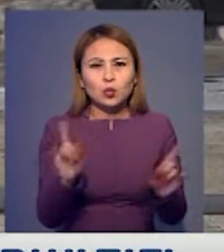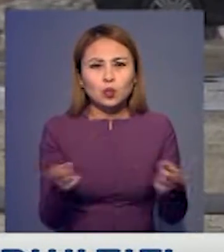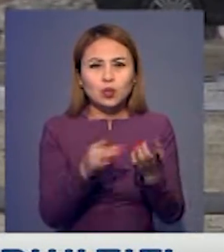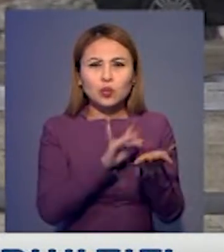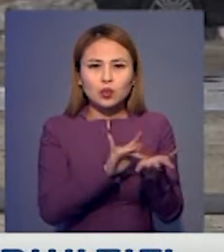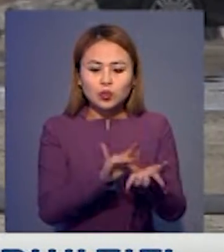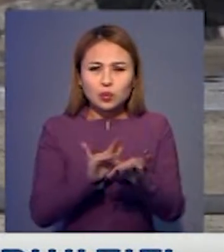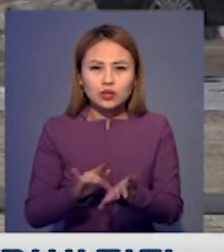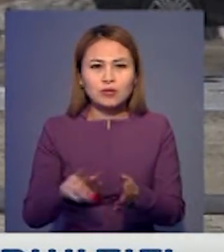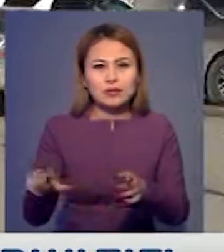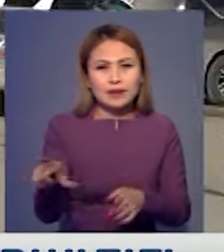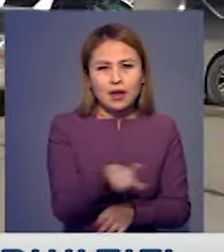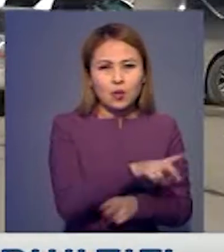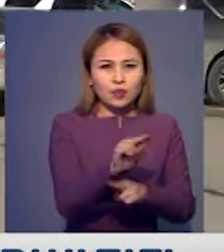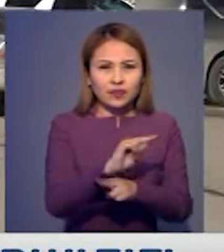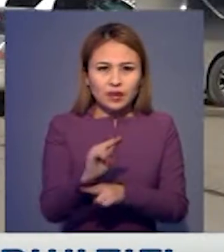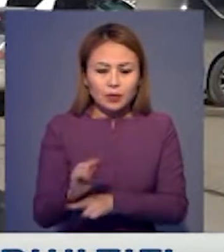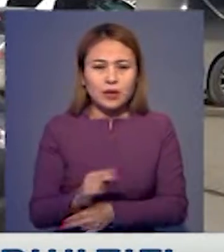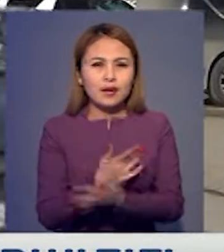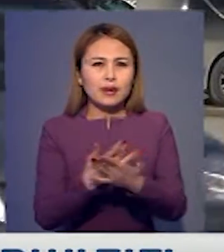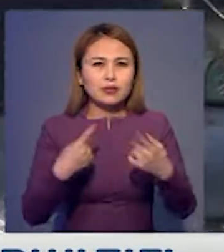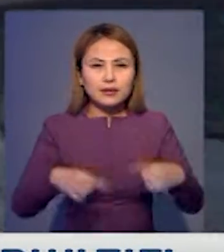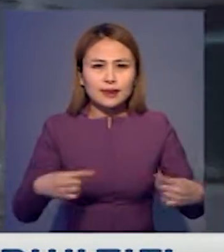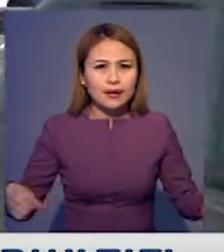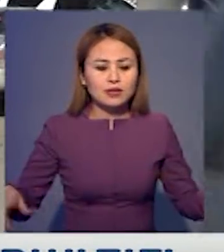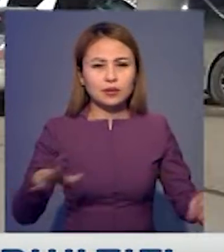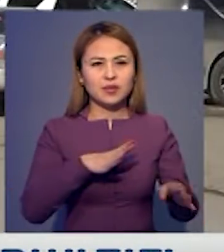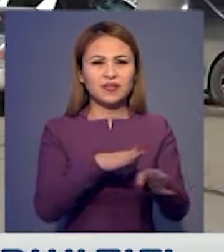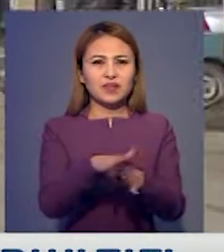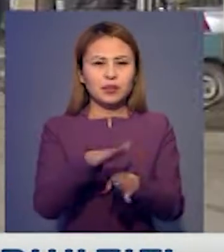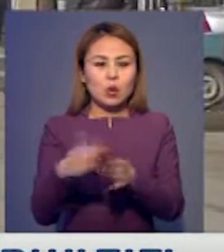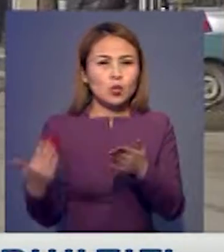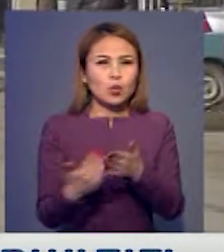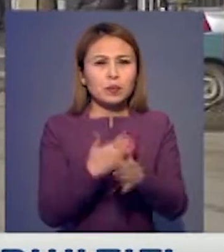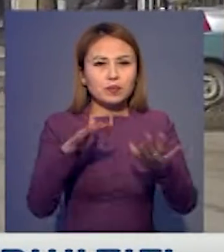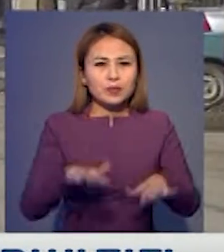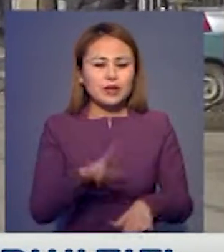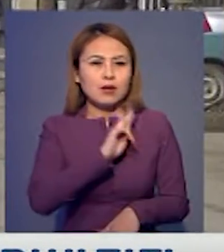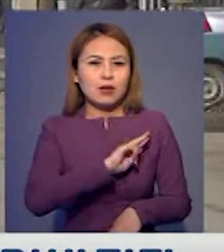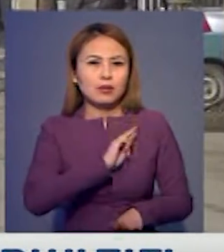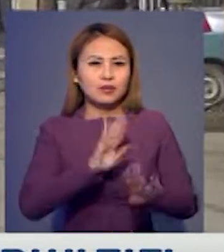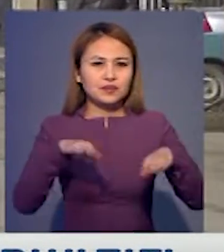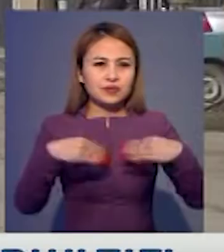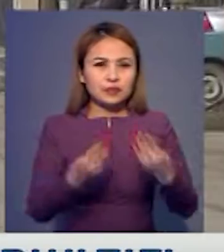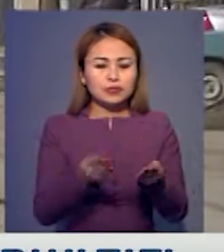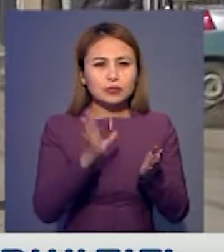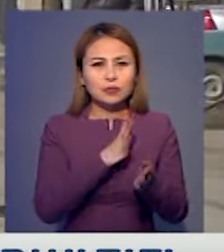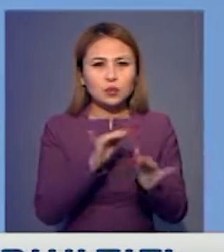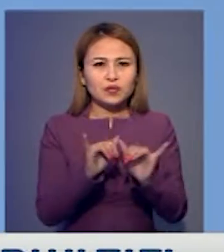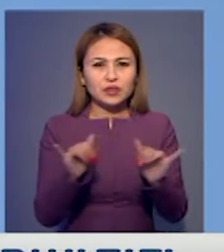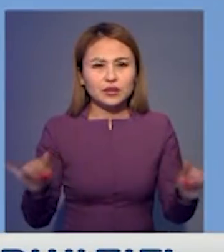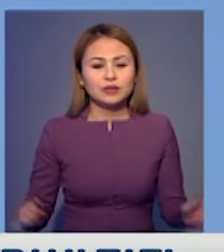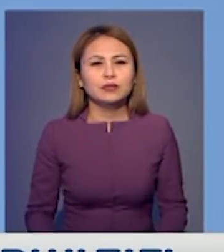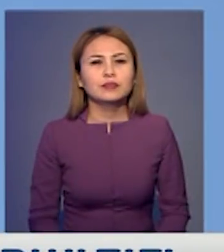жол салу, ауыз су тарту сияқты әлеуметтік жобалар жүзеге асып, жаңадан жұмыс орындары көбейеді деген жоспар бар.